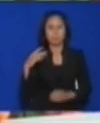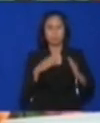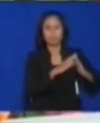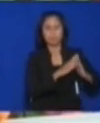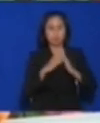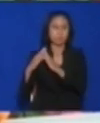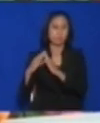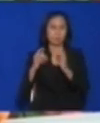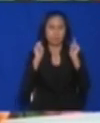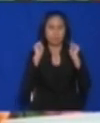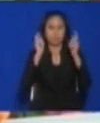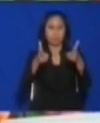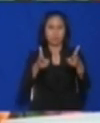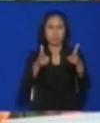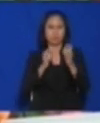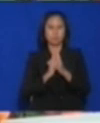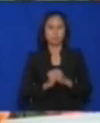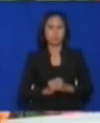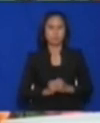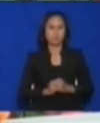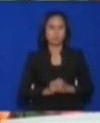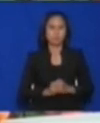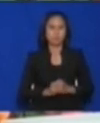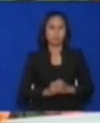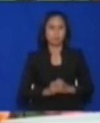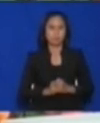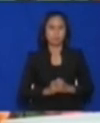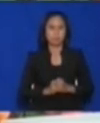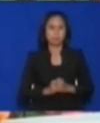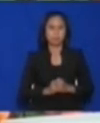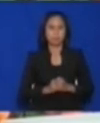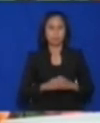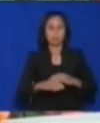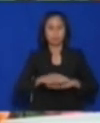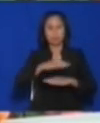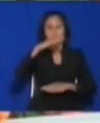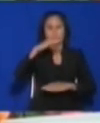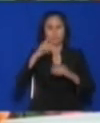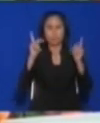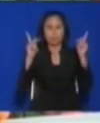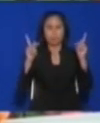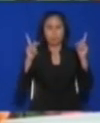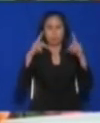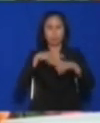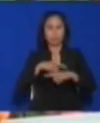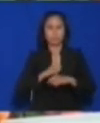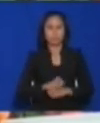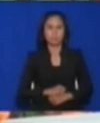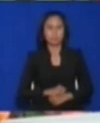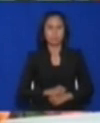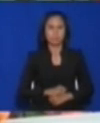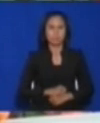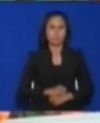pusat pertumbuhan ekonomi sebagai sebuah pusat pertumbuhan kebudayaan bulan lalu Menteri Dalam Negeri